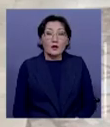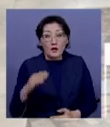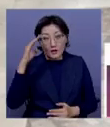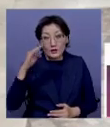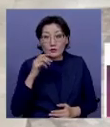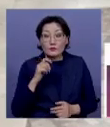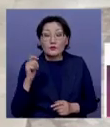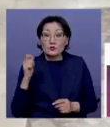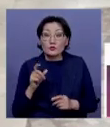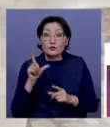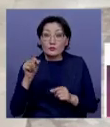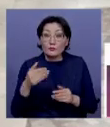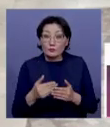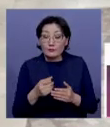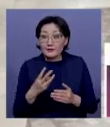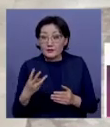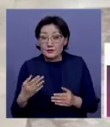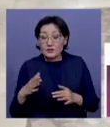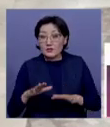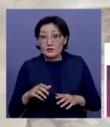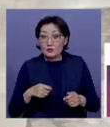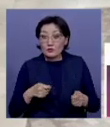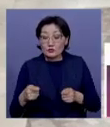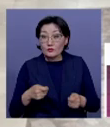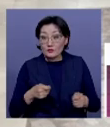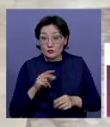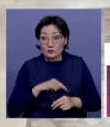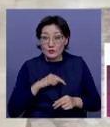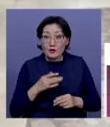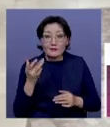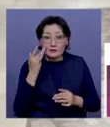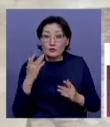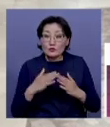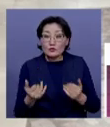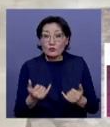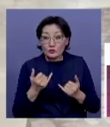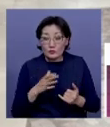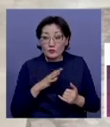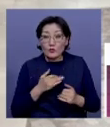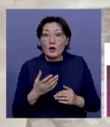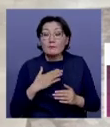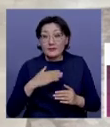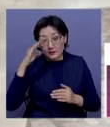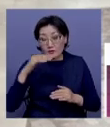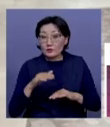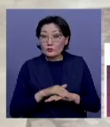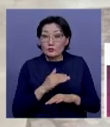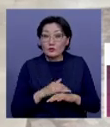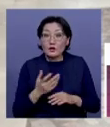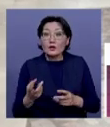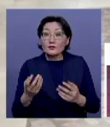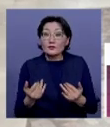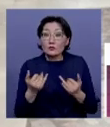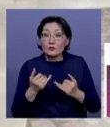Әкем соғысқа аттанбай тұрып, бірнеше жерде басшылық қызмет атқарды. Үйімізден қонақ үзілмеуші еді. Әкем жарқын жүзді, келген адамды қуана қарсы